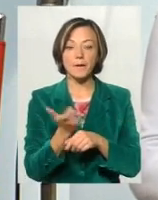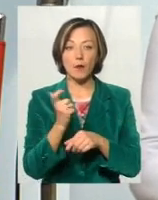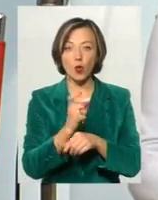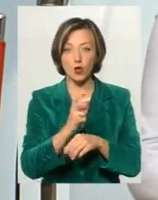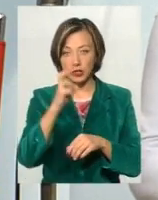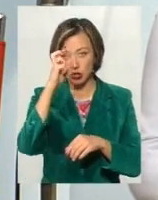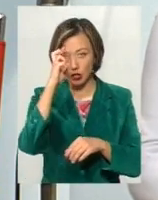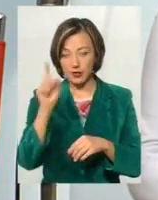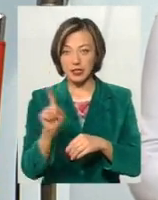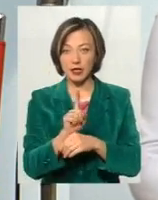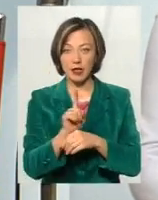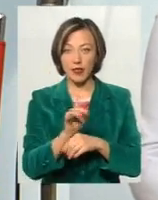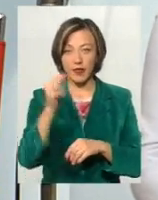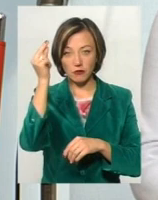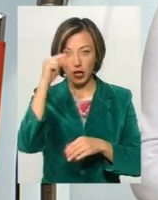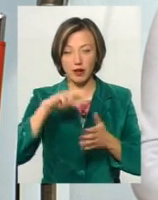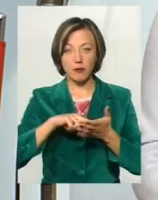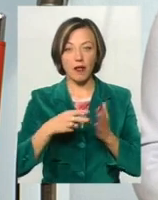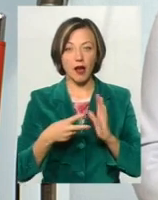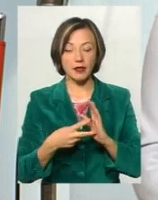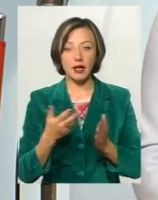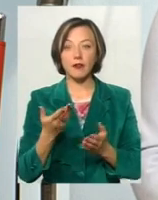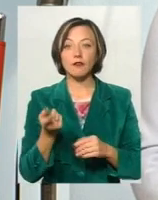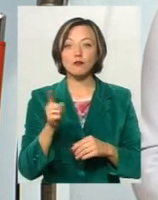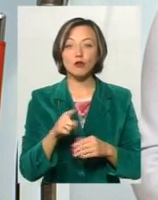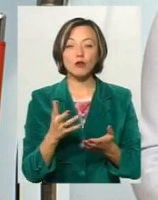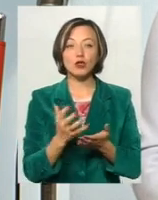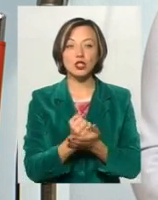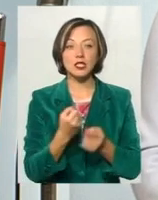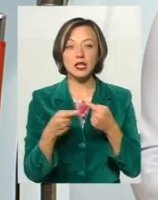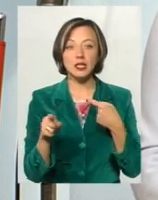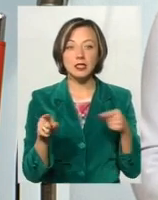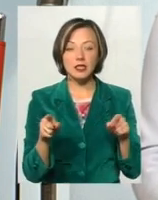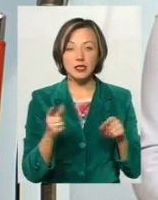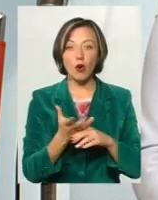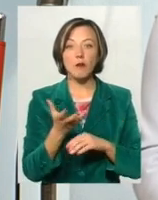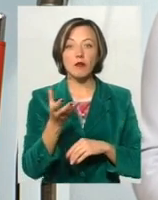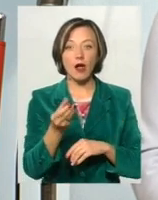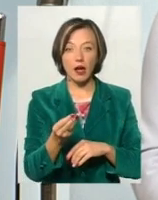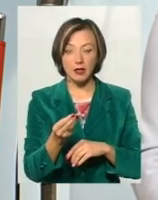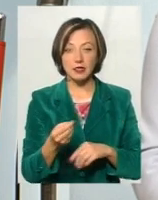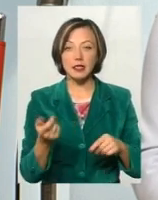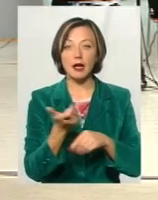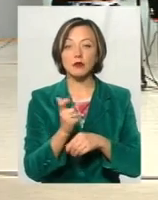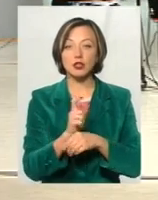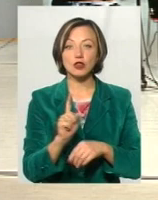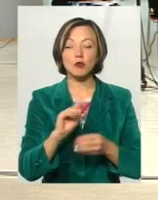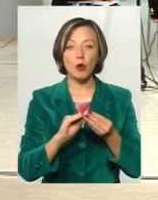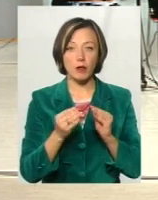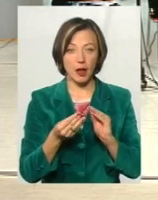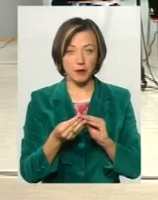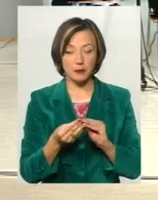державні стандарти і навчальні плани. І чому вийшлася різниця у оплаті саме? Найбільше, в чому